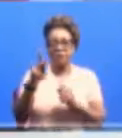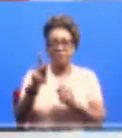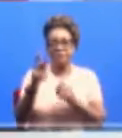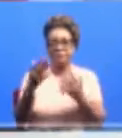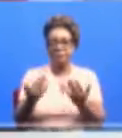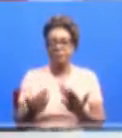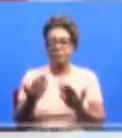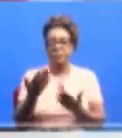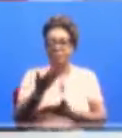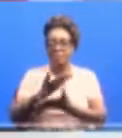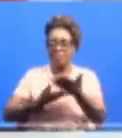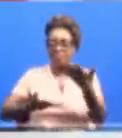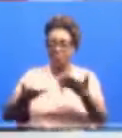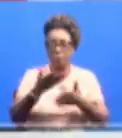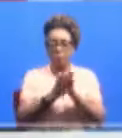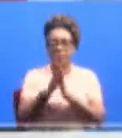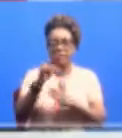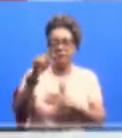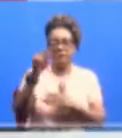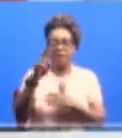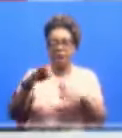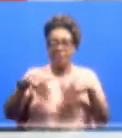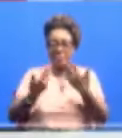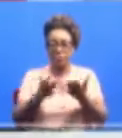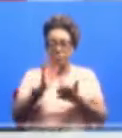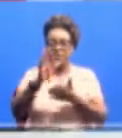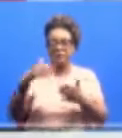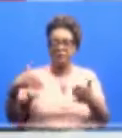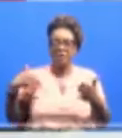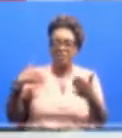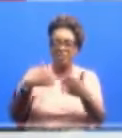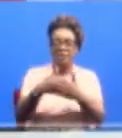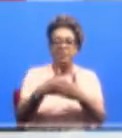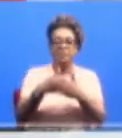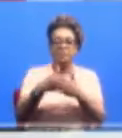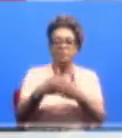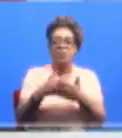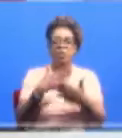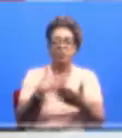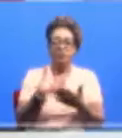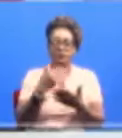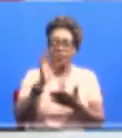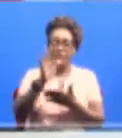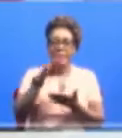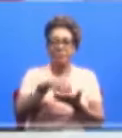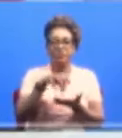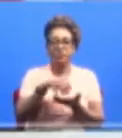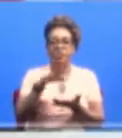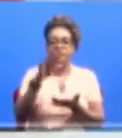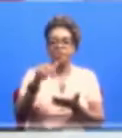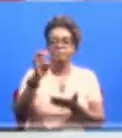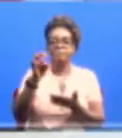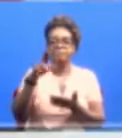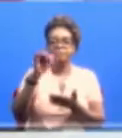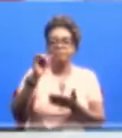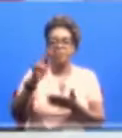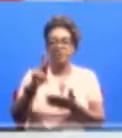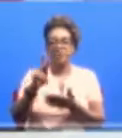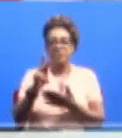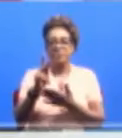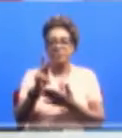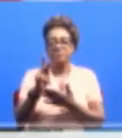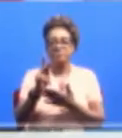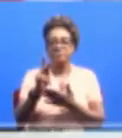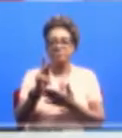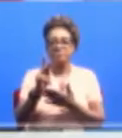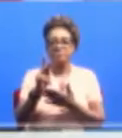amezungumza na NTV kuhusu safari yake katika kuwinda cheo hicho kutoka kwa mtangulizi wake bwana Eric Theuri. Alikuwa na mwanahabari